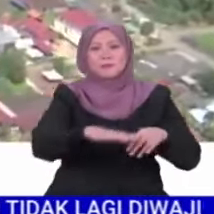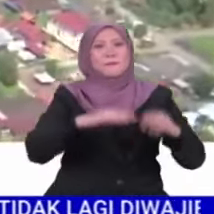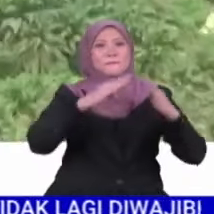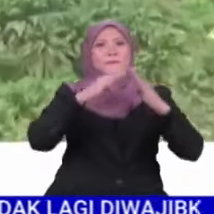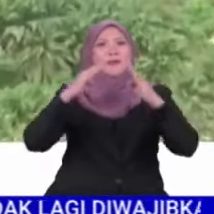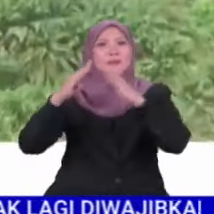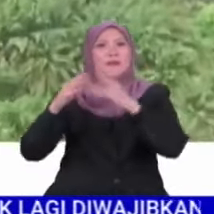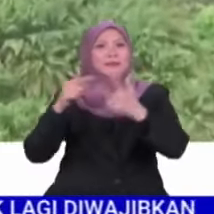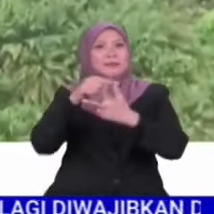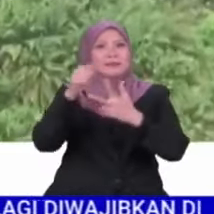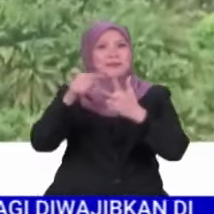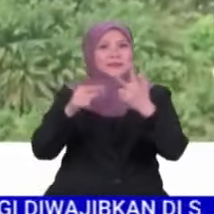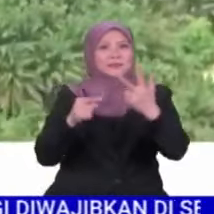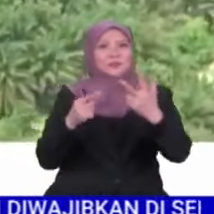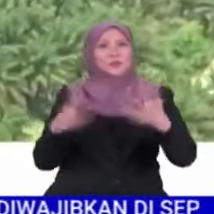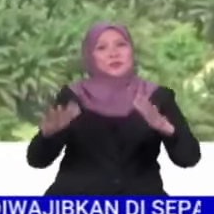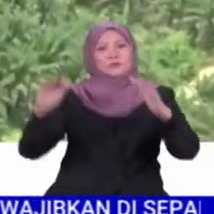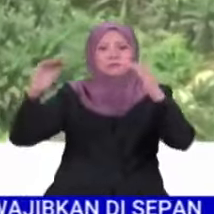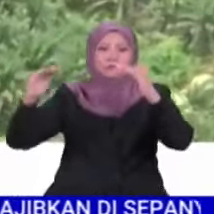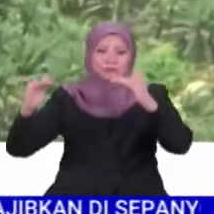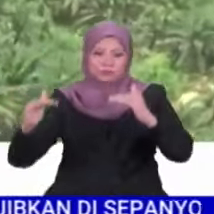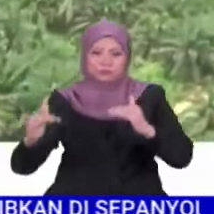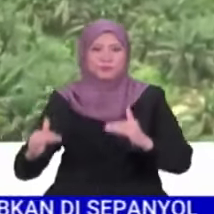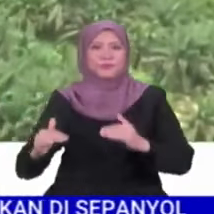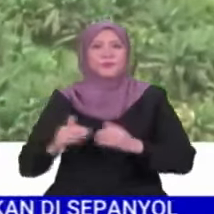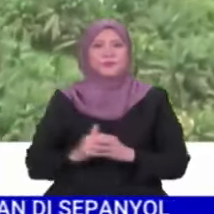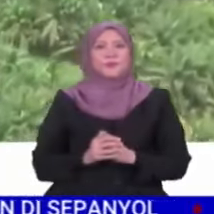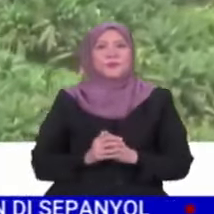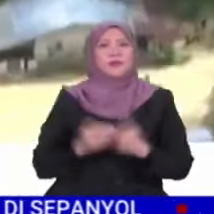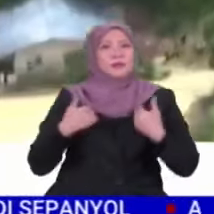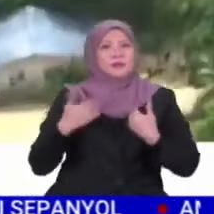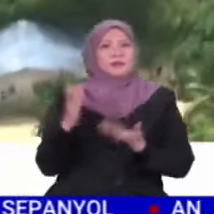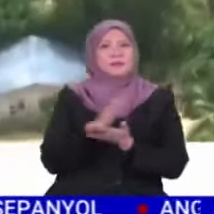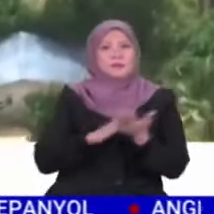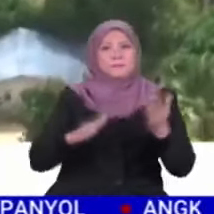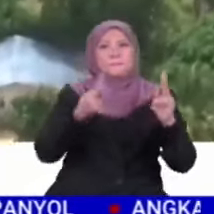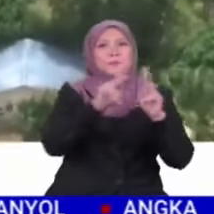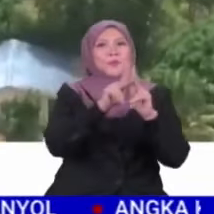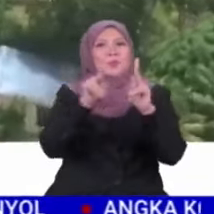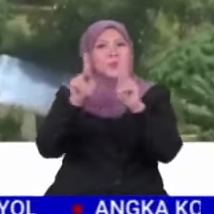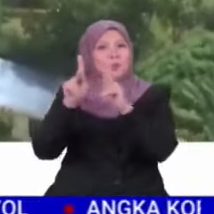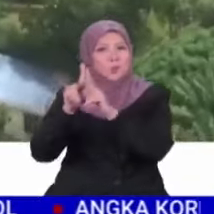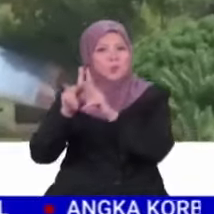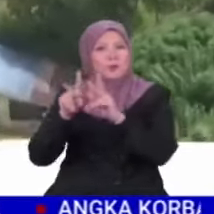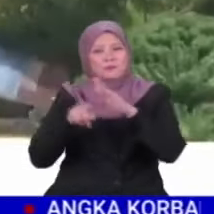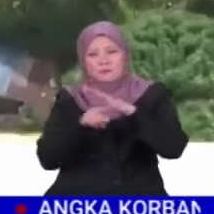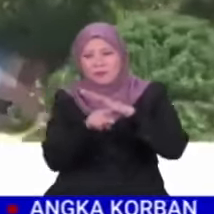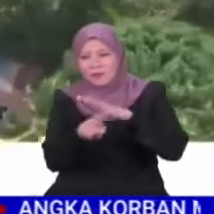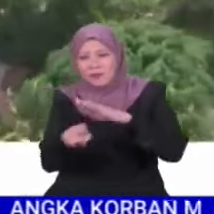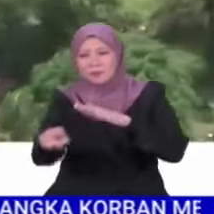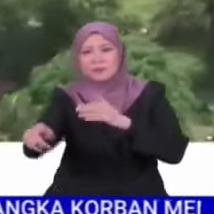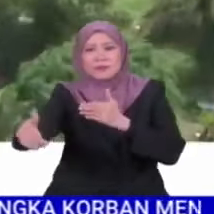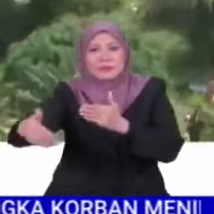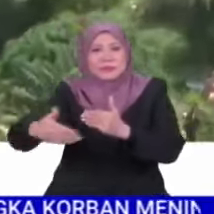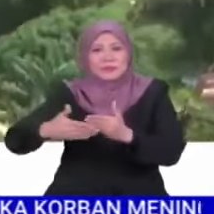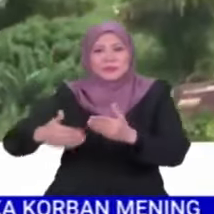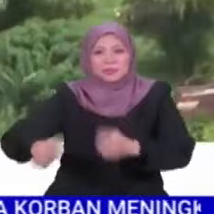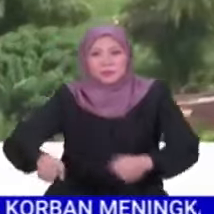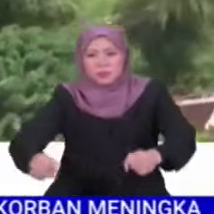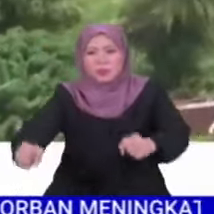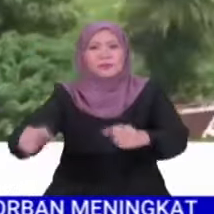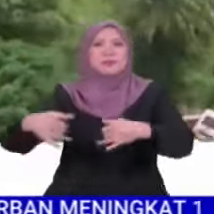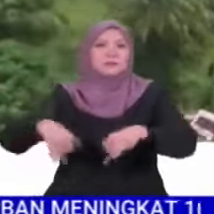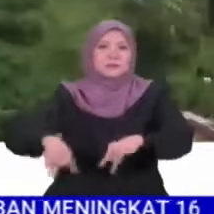bandar di 3 daerah ini sudah hampir surut sepenuhnya. Hanya beberapa kawasan kampung dan kawasan pedalaman yang berdekatan sungai